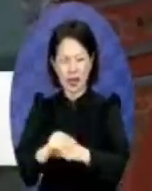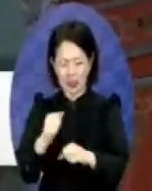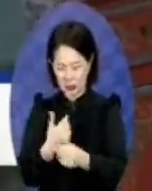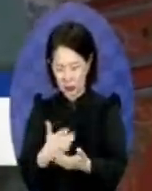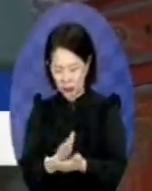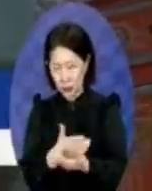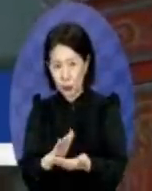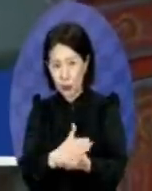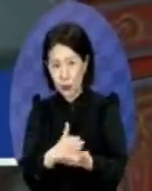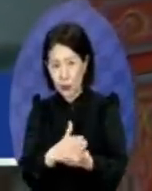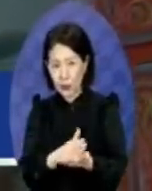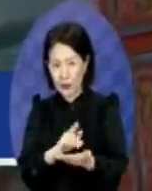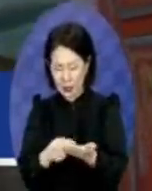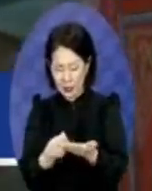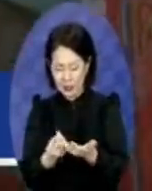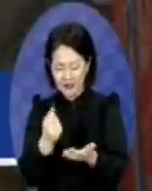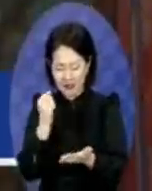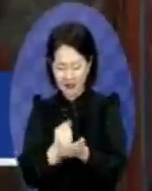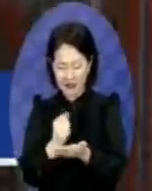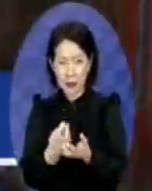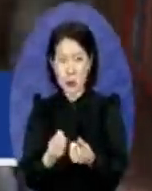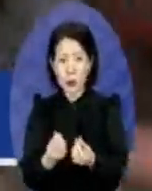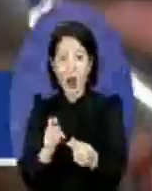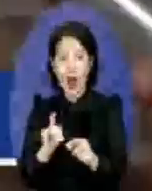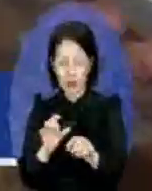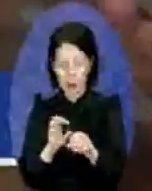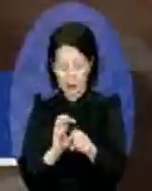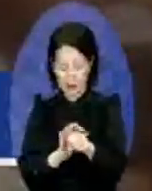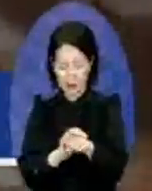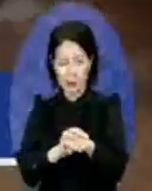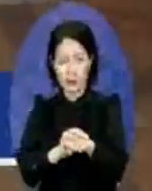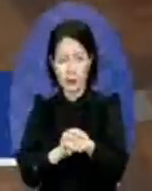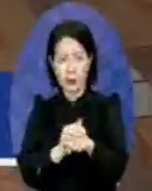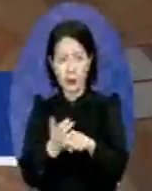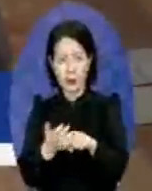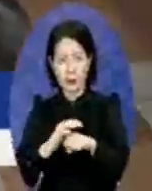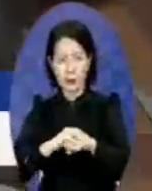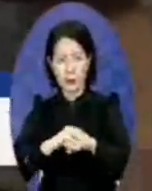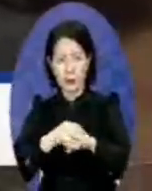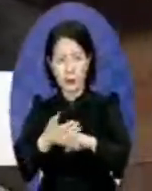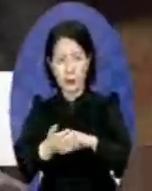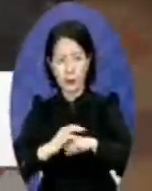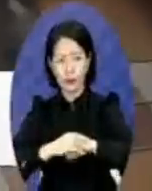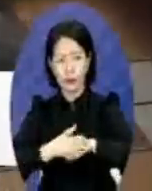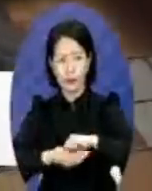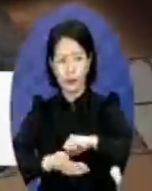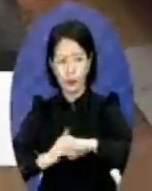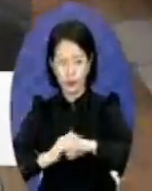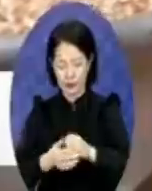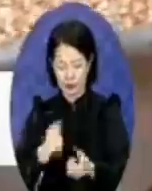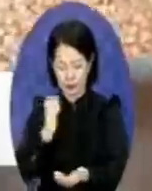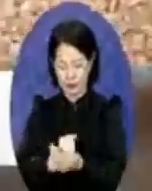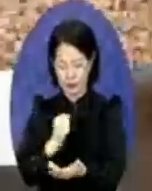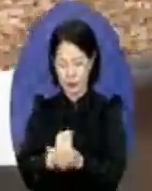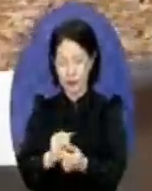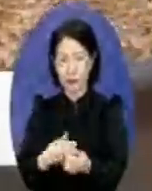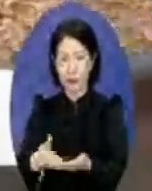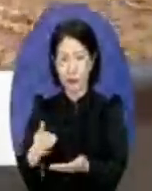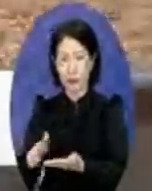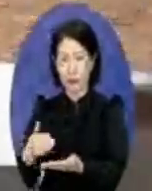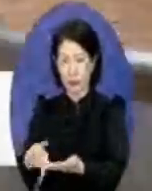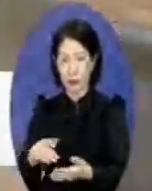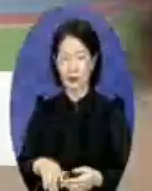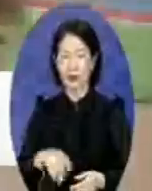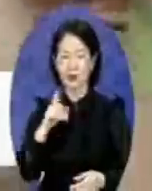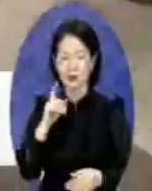гадна л нэг бол хуураа тэгсэн тэвгэн авчихна. Ингээ согноо тэ цэвэрлэгээ. Монголчууд